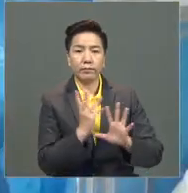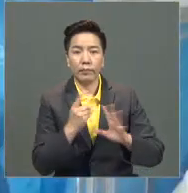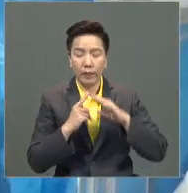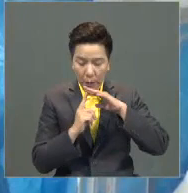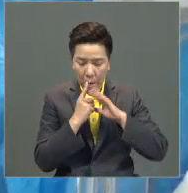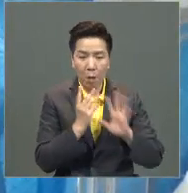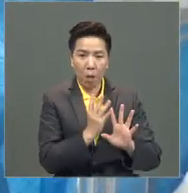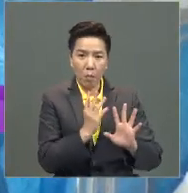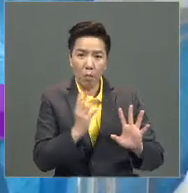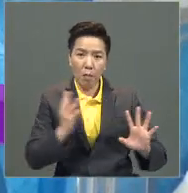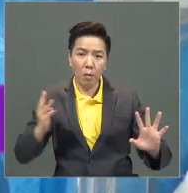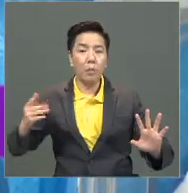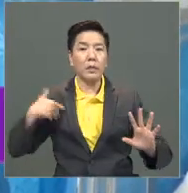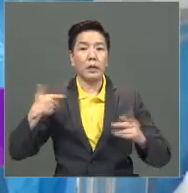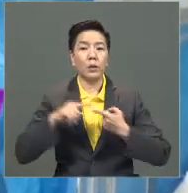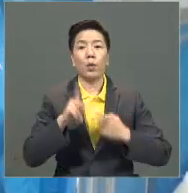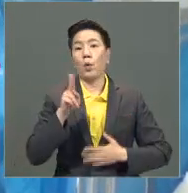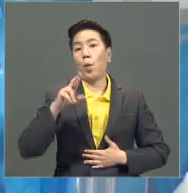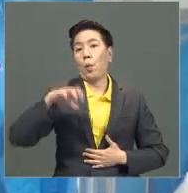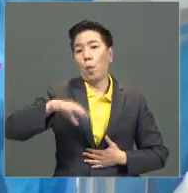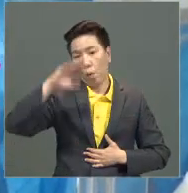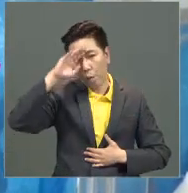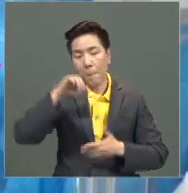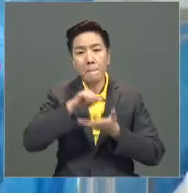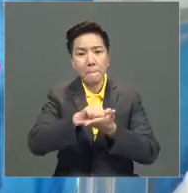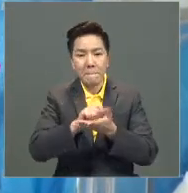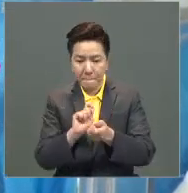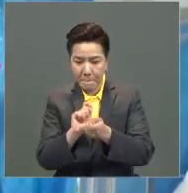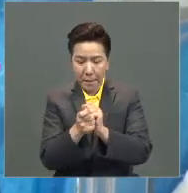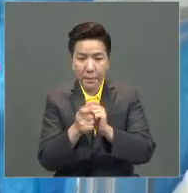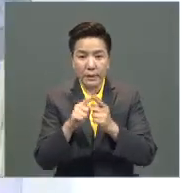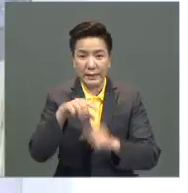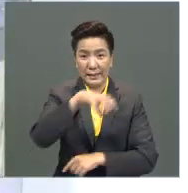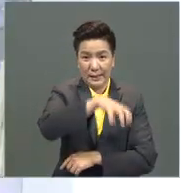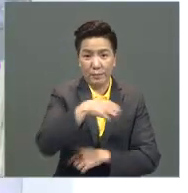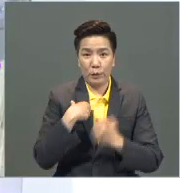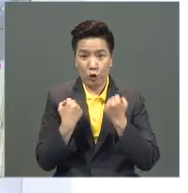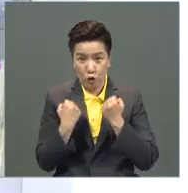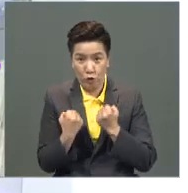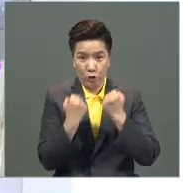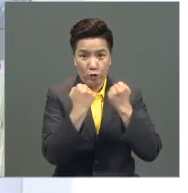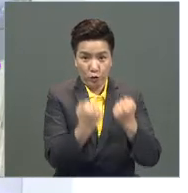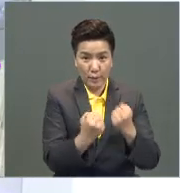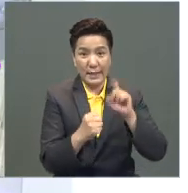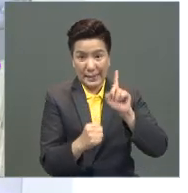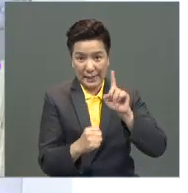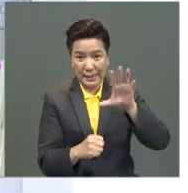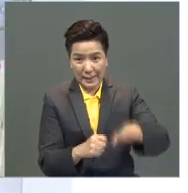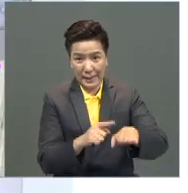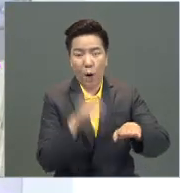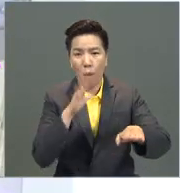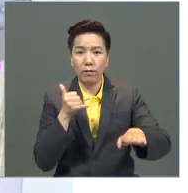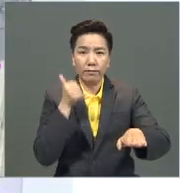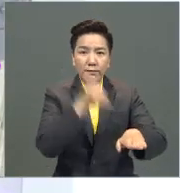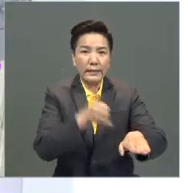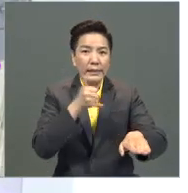หาเชื้อเป็นจำนวนมากค่ะวันนี้กรมควบคุมโรคปรับแผนให้บริการห้างแหลมทองเนี่ยจะมีรถให้บริการ1คันแล้วก็จำกัดผู้